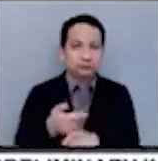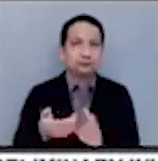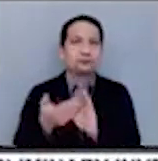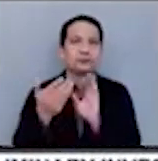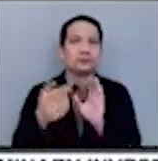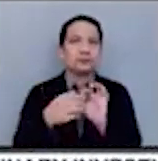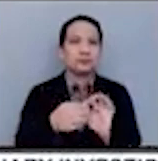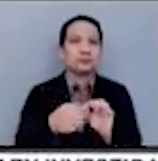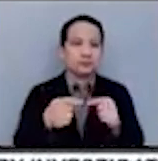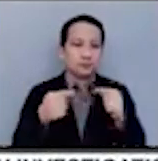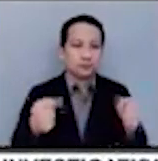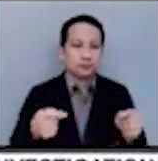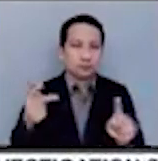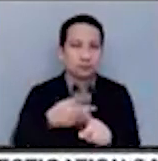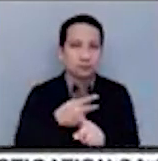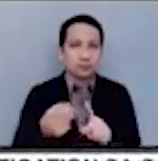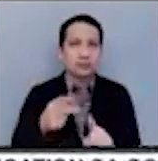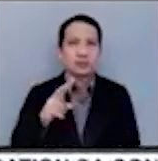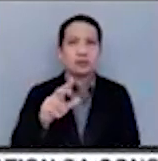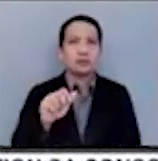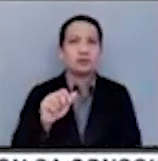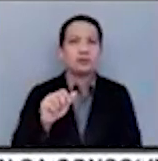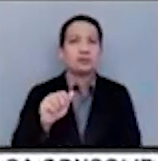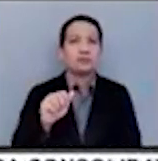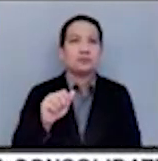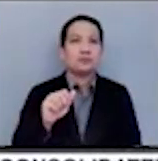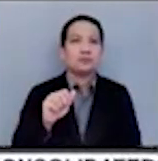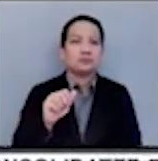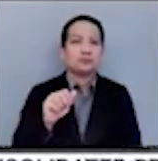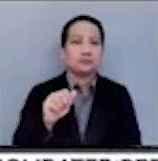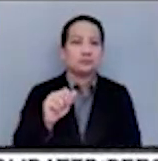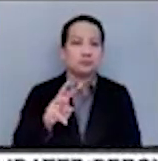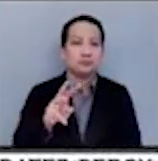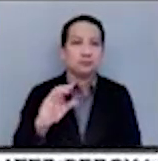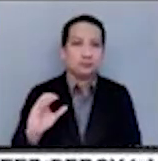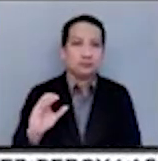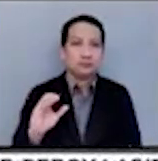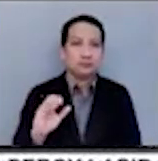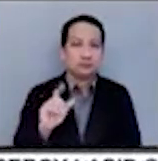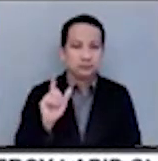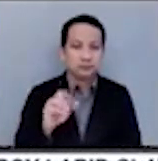Anti-Violence Against Women and Their Children Act of 2004 ang suspect.